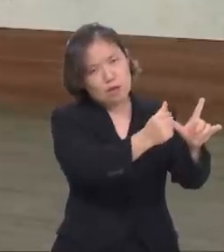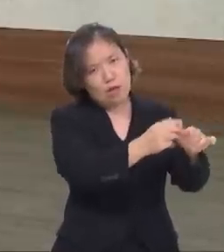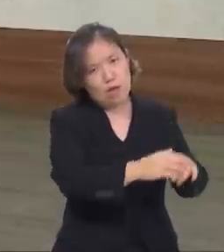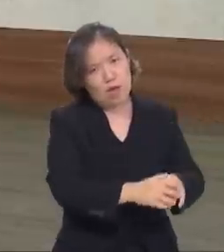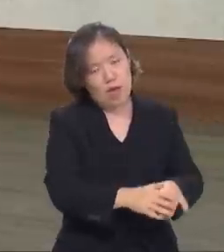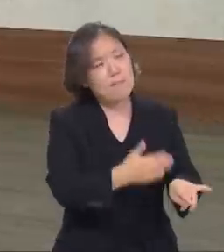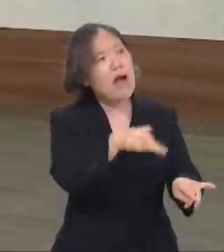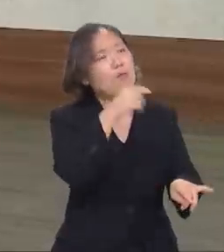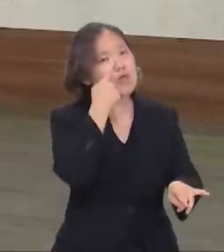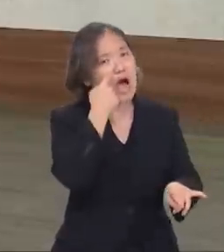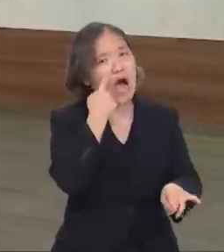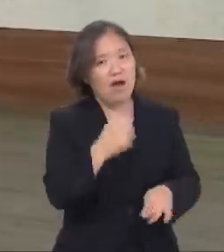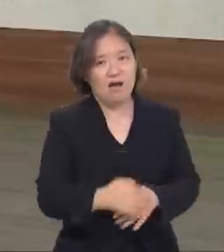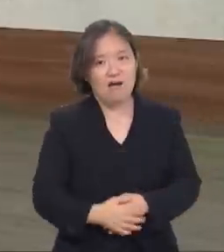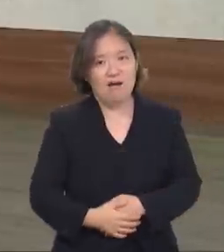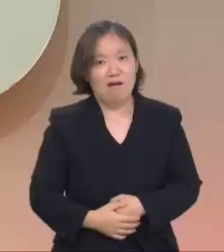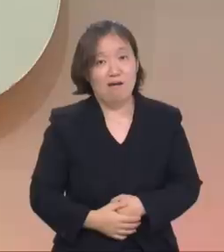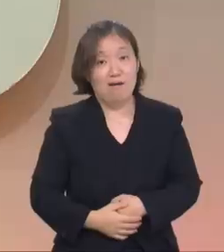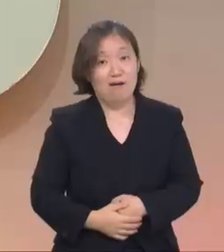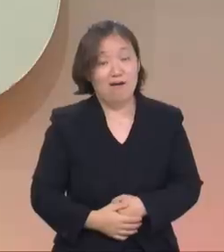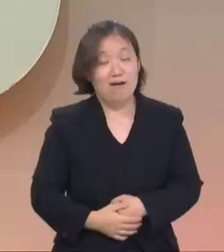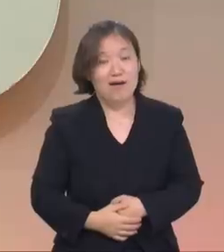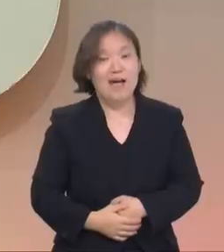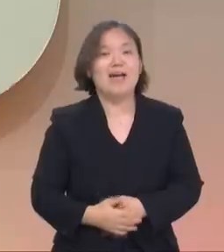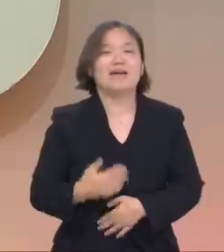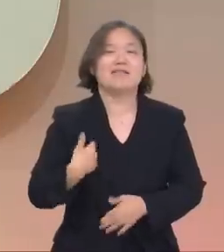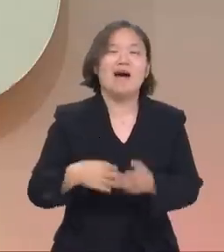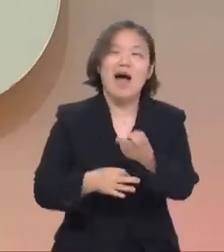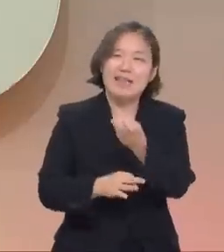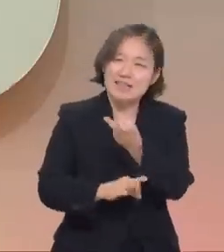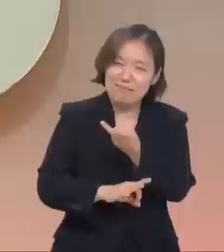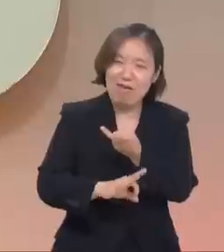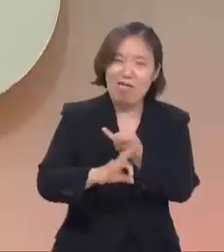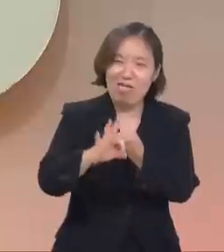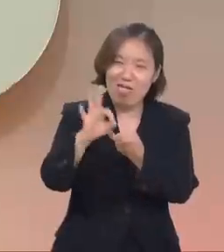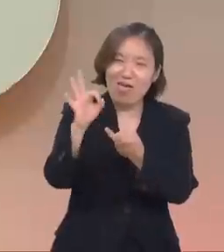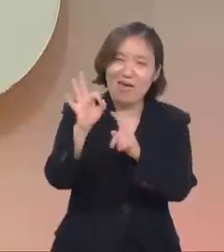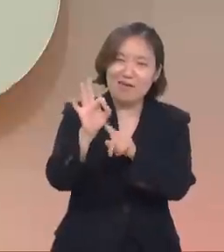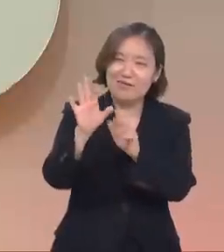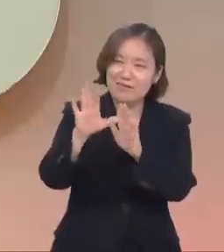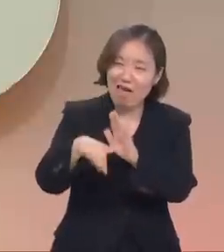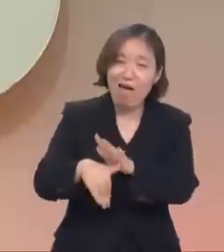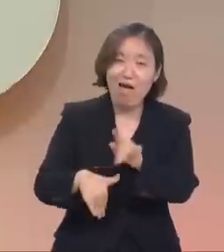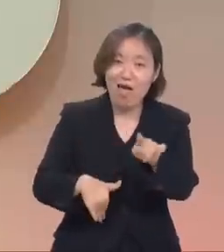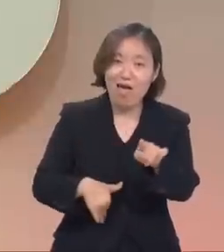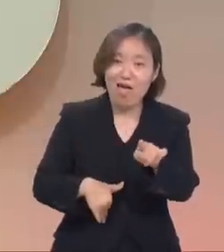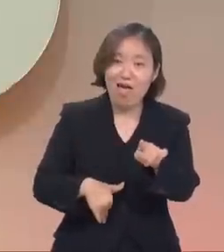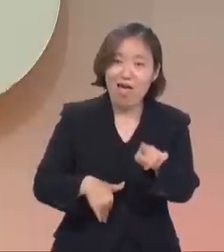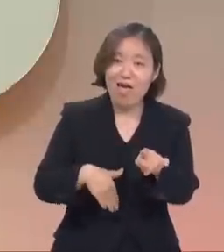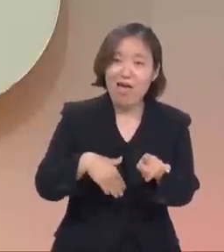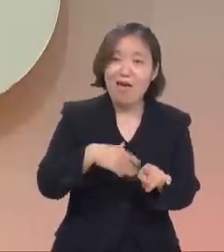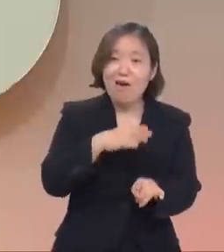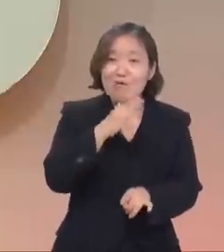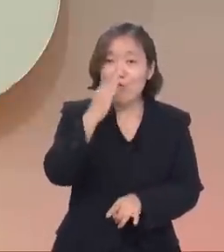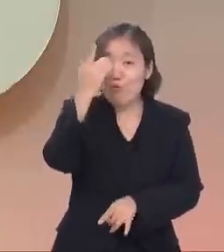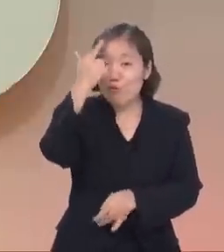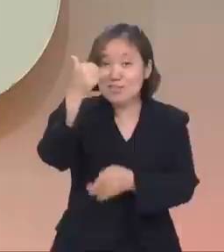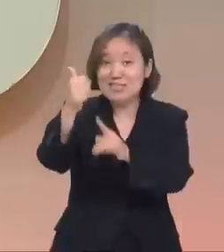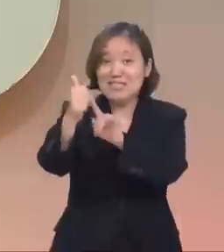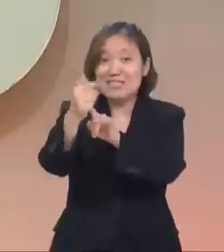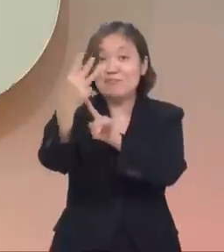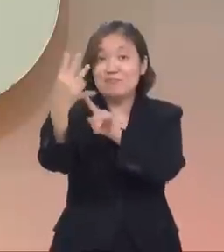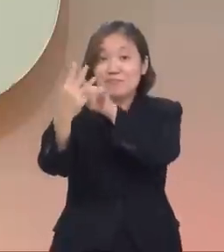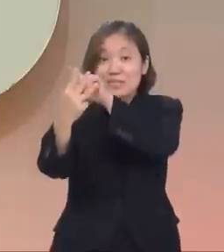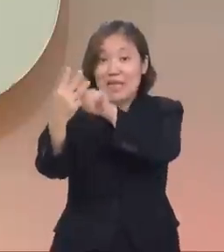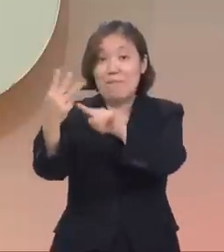아침에 가보자 해가지고 아침에가 뜨고 부랴부랴이 노스님 셋이